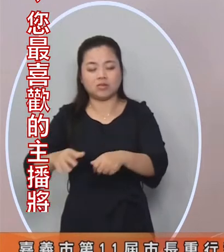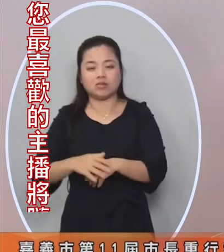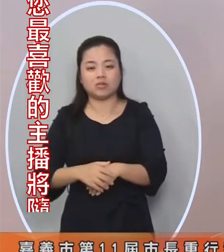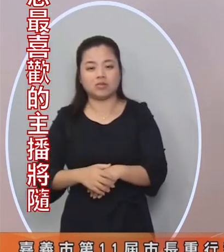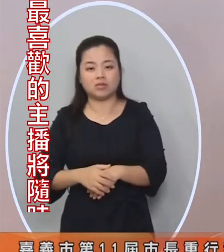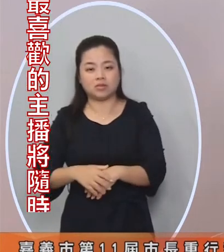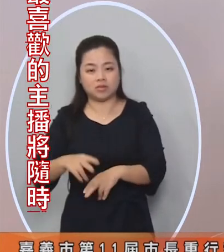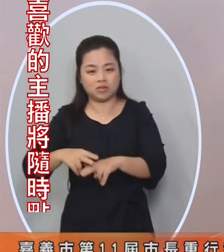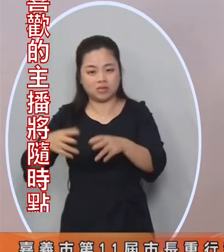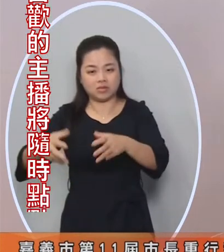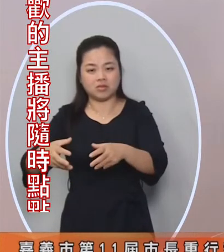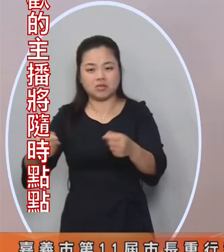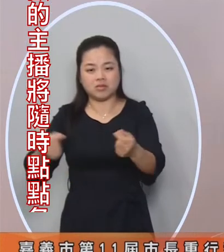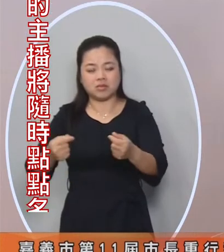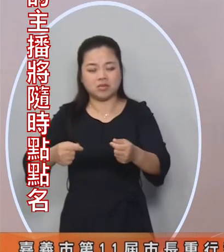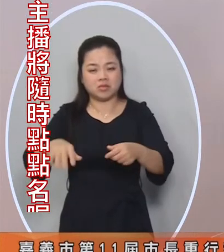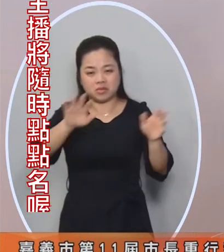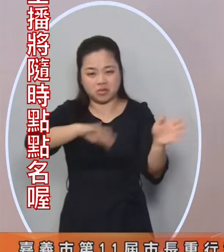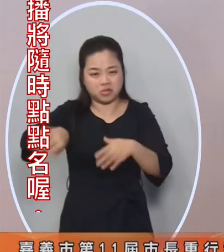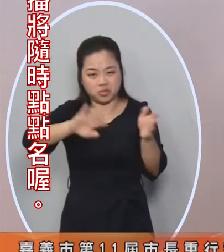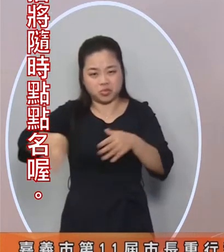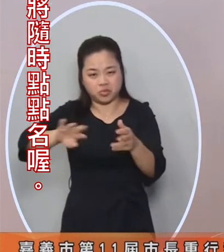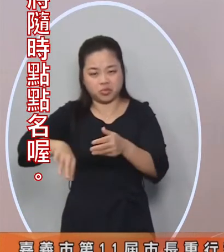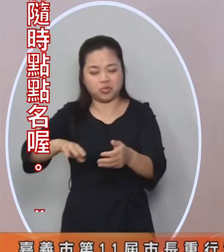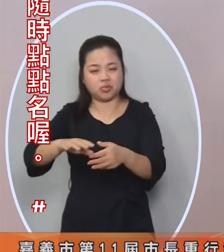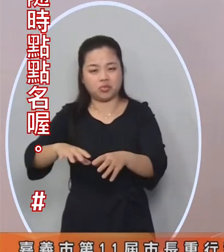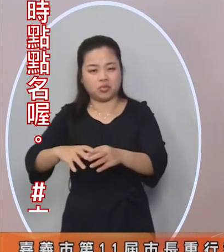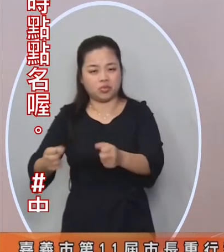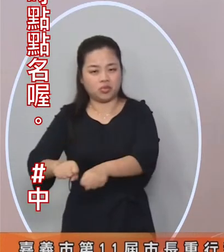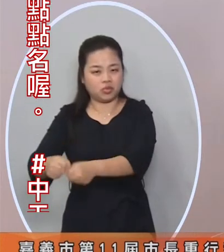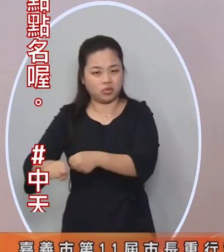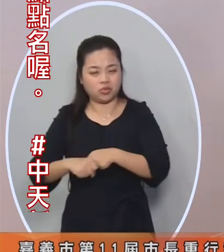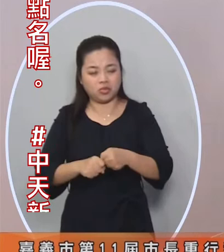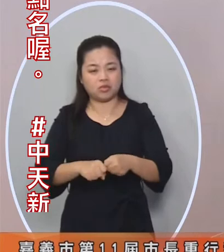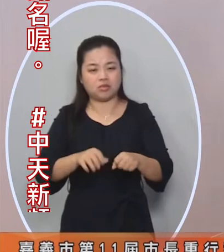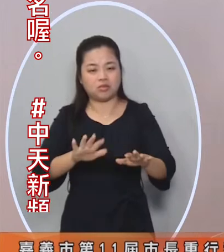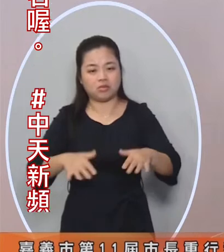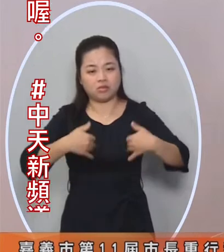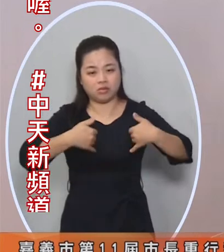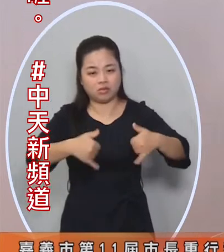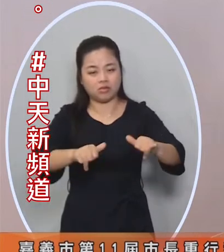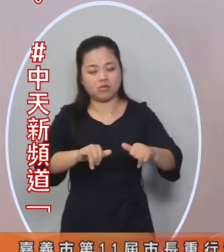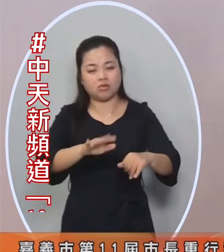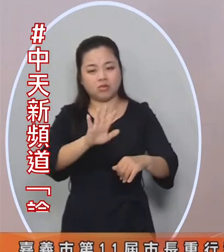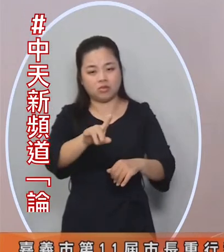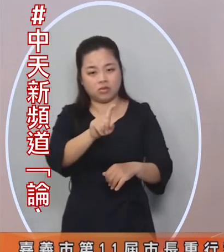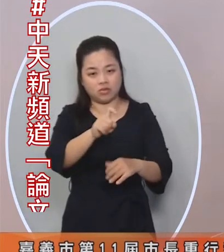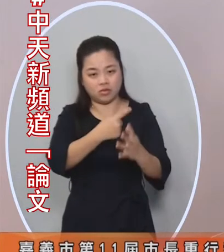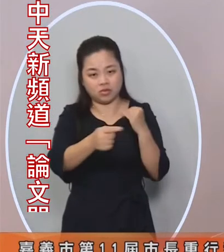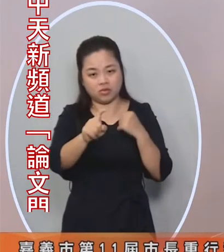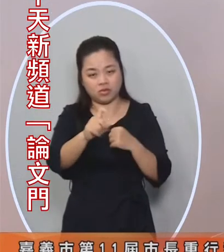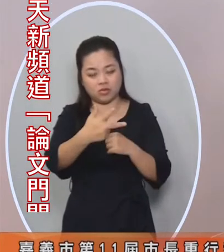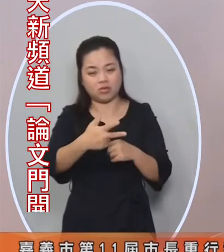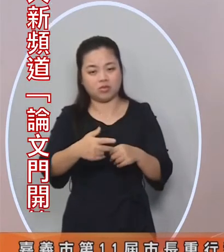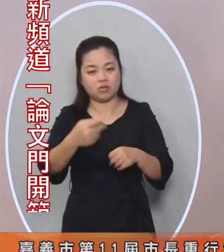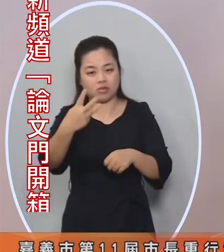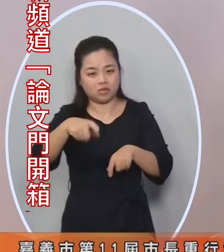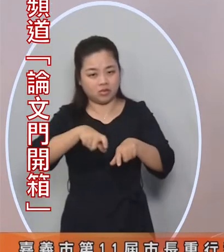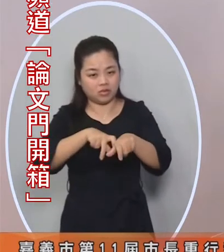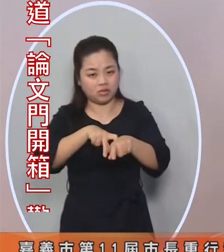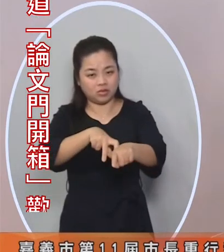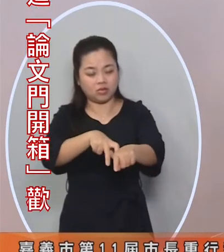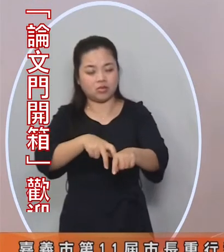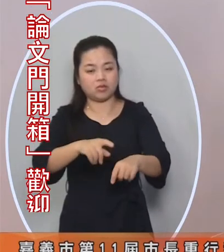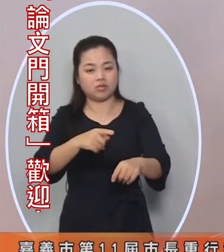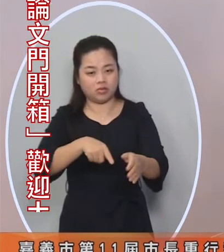的，倒是很像被大风刮走的。嘉义市目前17条限制性道路规定3轮以上车辆